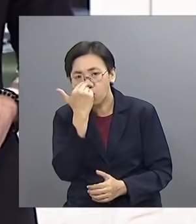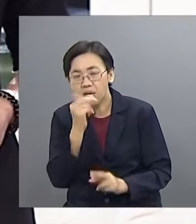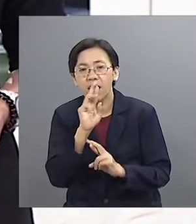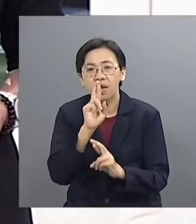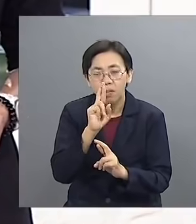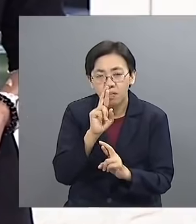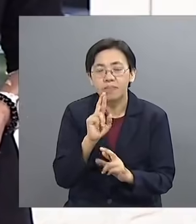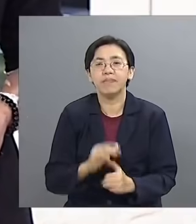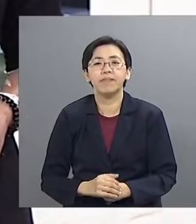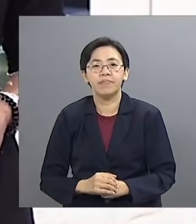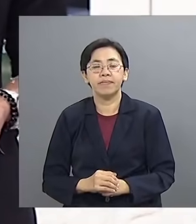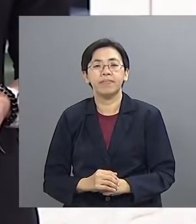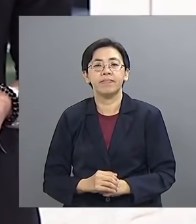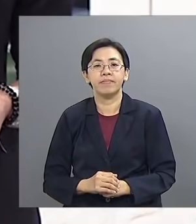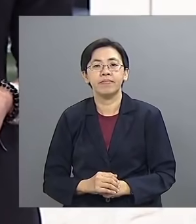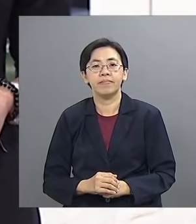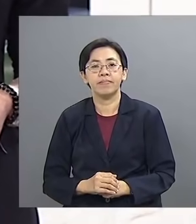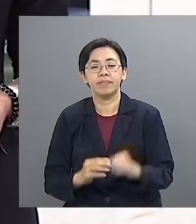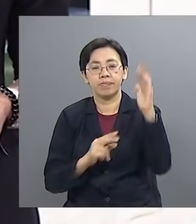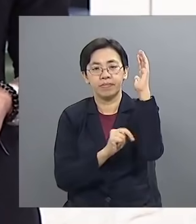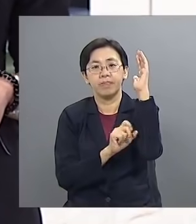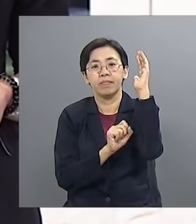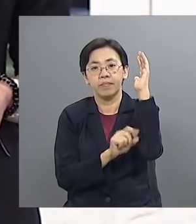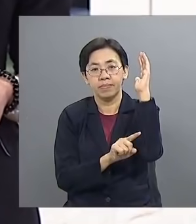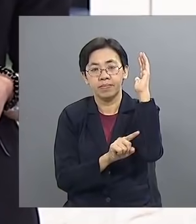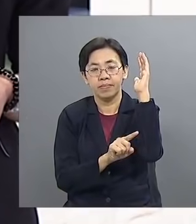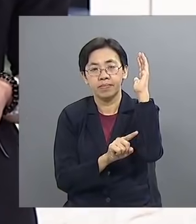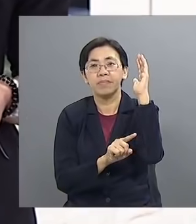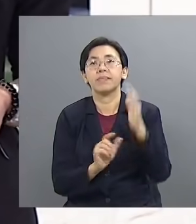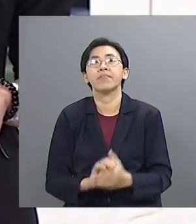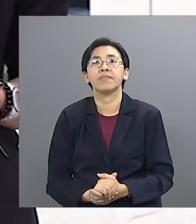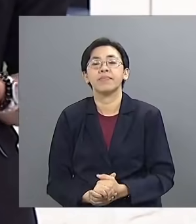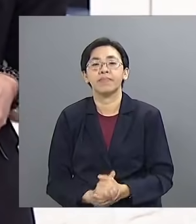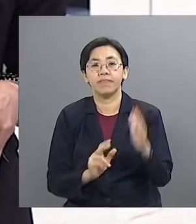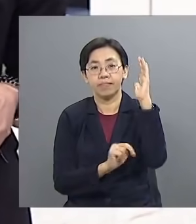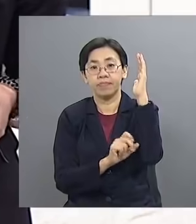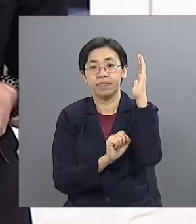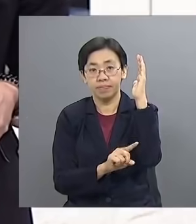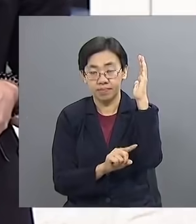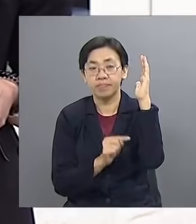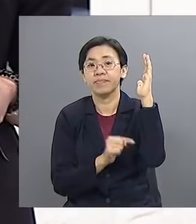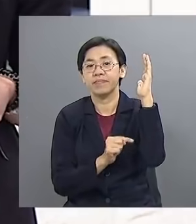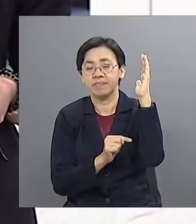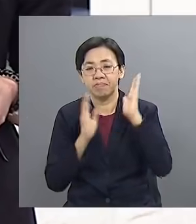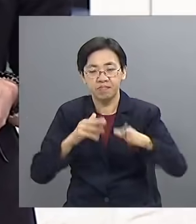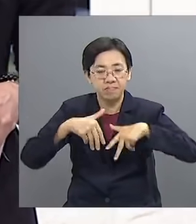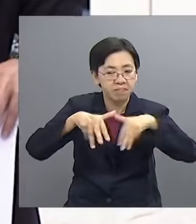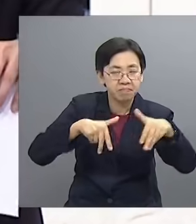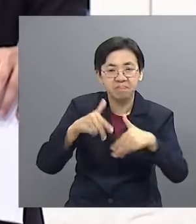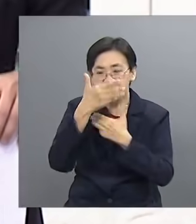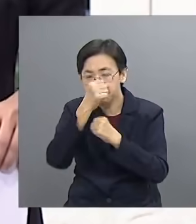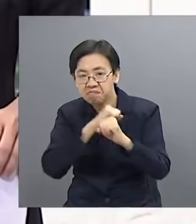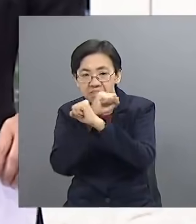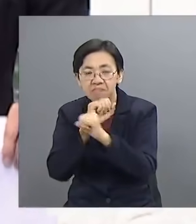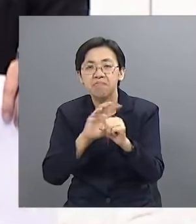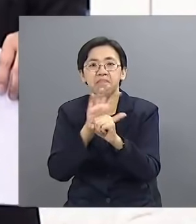คะไปดูกันที่นครศรีธรรมราชบ้างค่ะนครศรีธรรมราชก็เป็นหนึ่งจังหวัดที่ผู้คนตื่นตัวเรื่องการป้องกันโควิดนะคะเพราะว่า